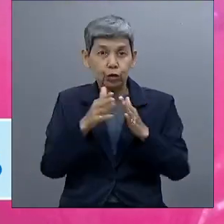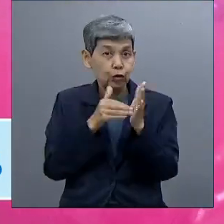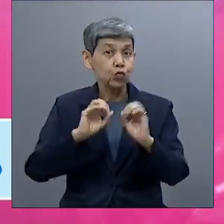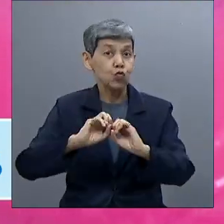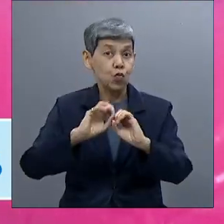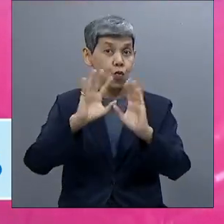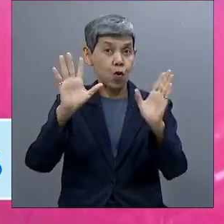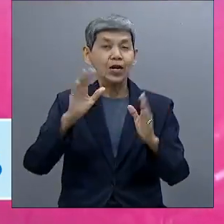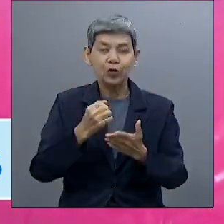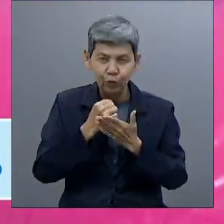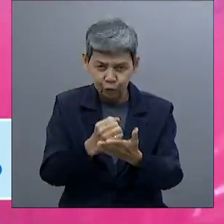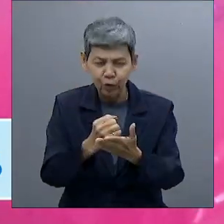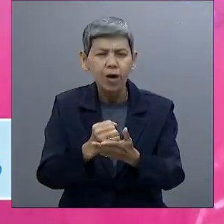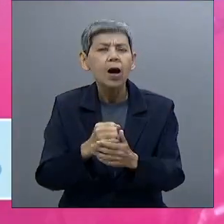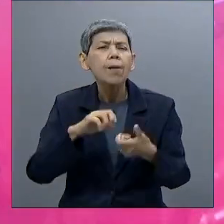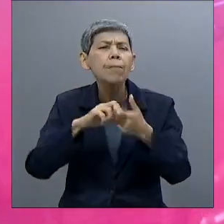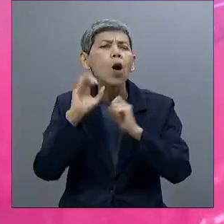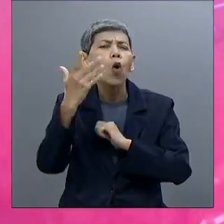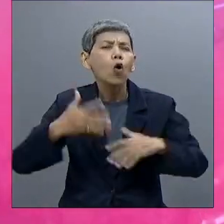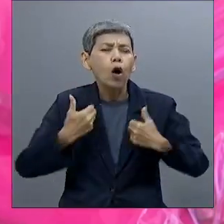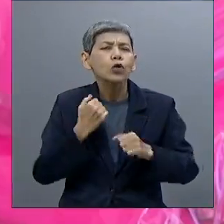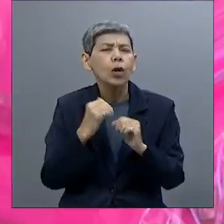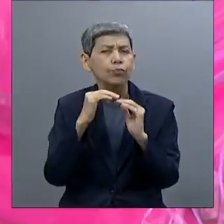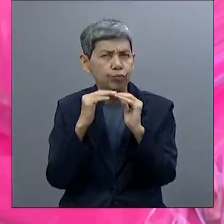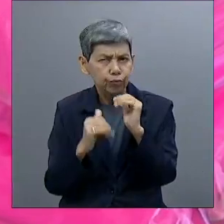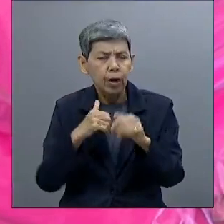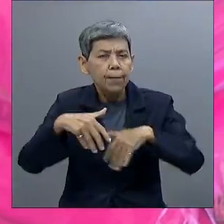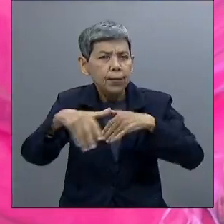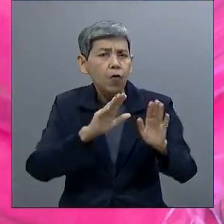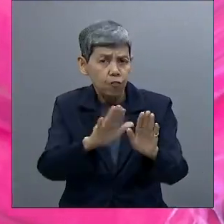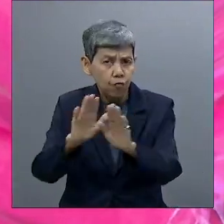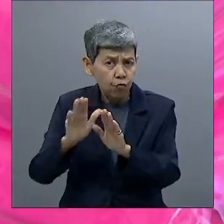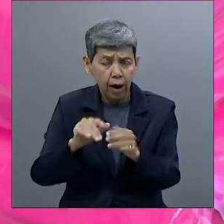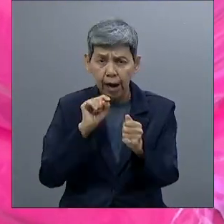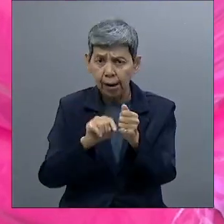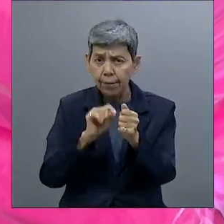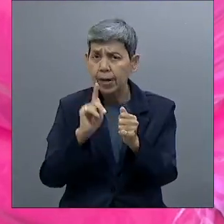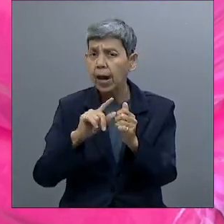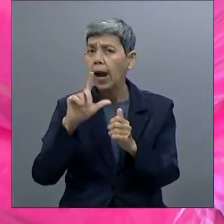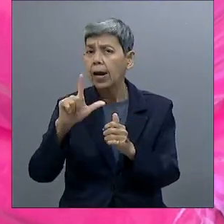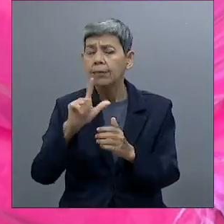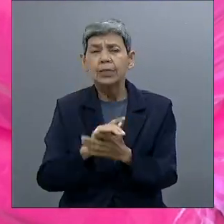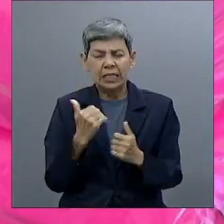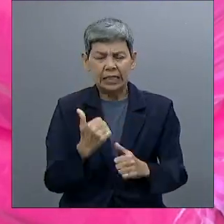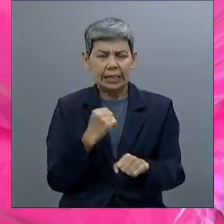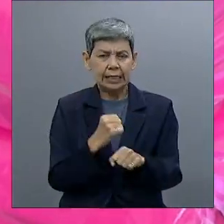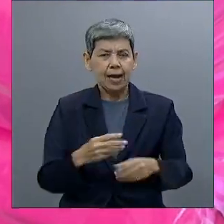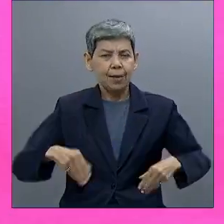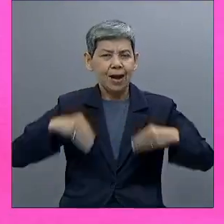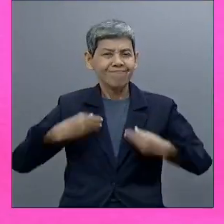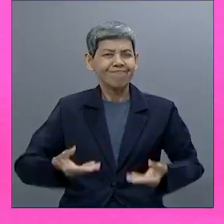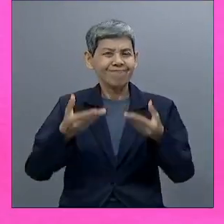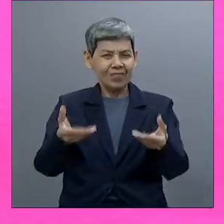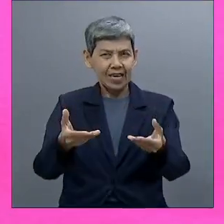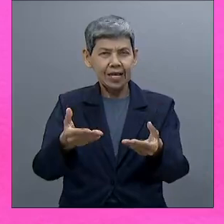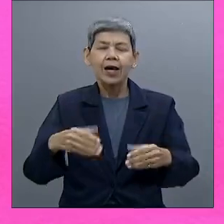แล้วยังช่วยลดโลกร้อนได้อีกด้วยพร้อมฝากถึงประชาชนในพื้นที่อำเภอกัลยาณิวัฒนาที่จะได้รับผ้าห่ม